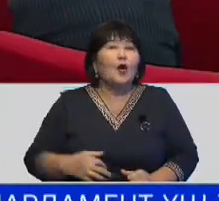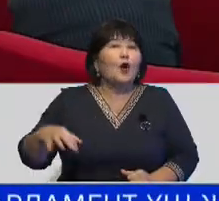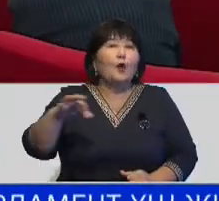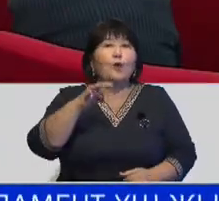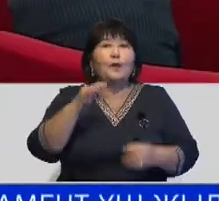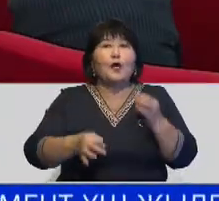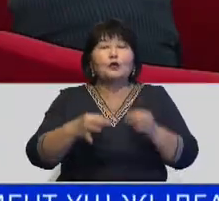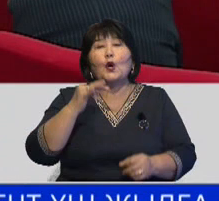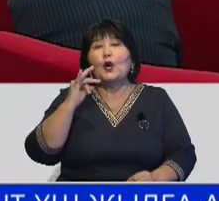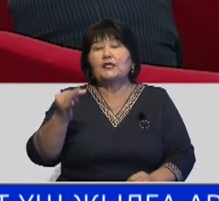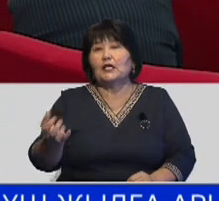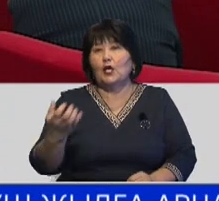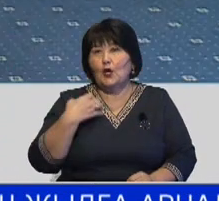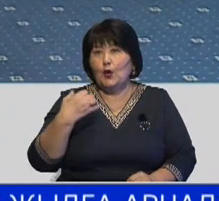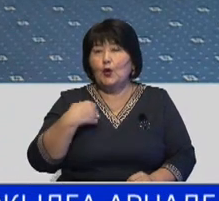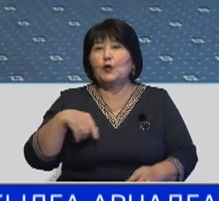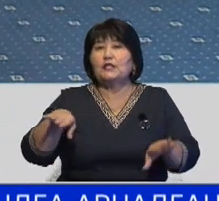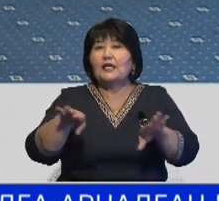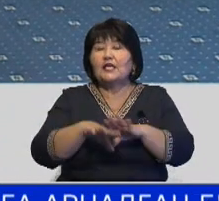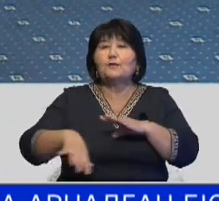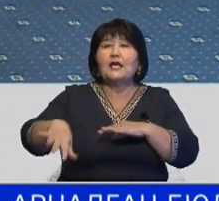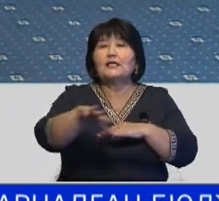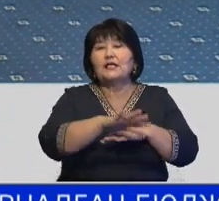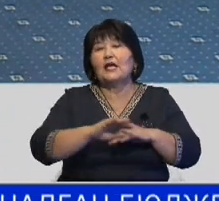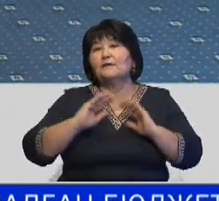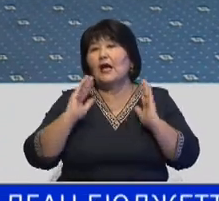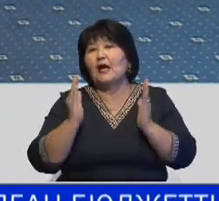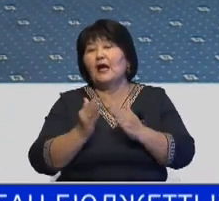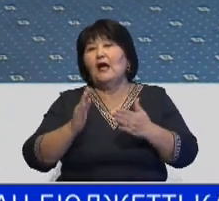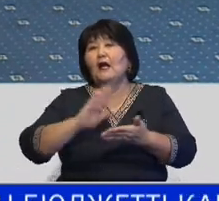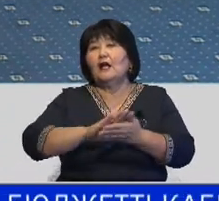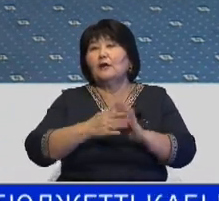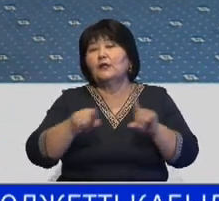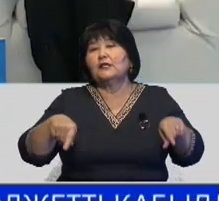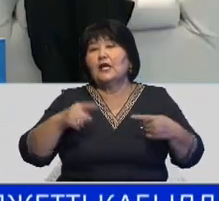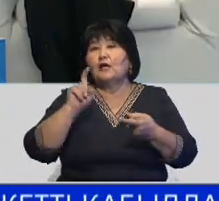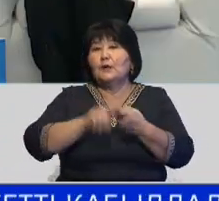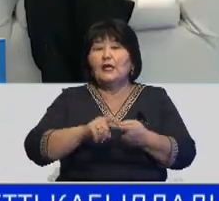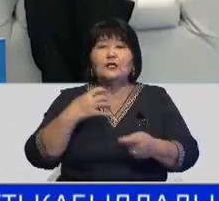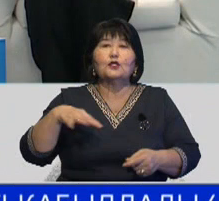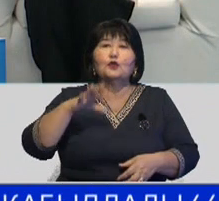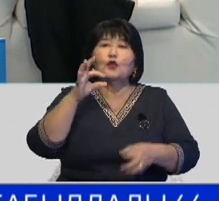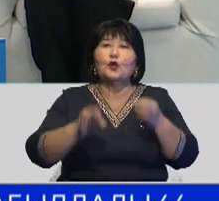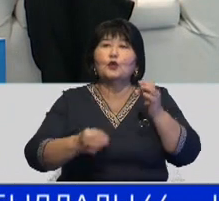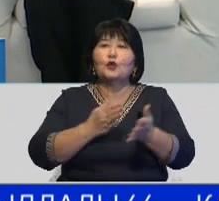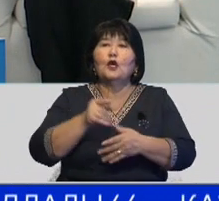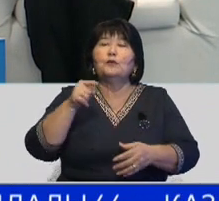Облыстық соттың тарихы Қызылорданың дербес аймақ ретінде қалыптасуымен тығыз байланысты. Сыр өңірінде сот